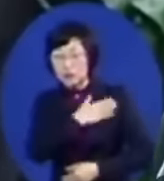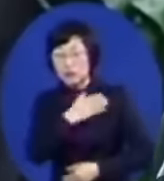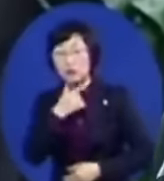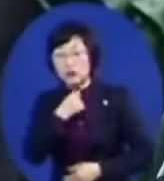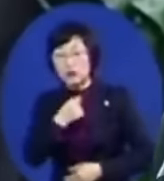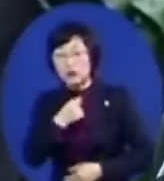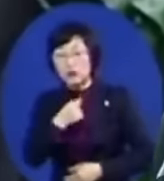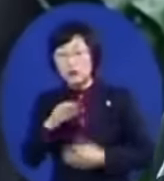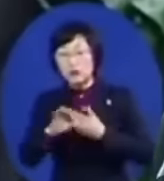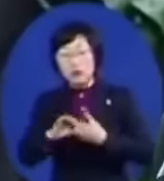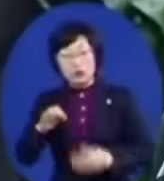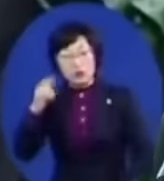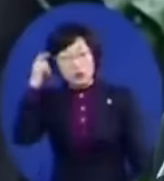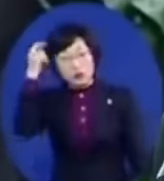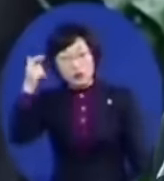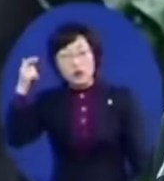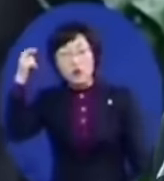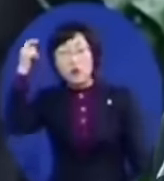영혼의